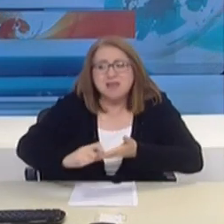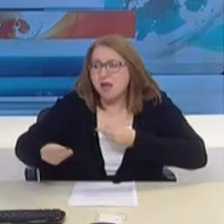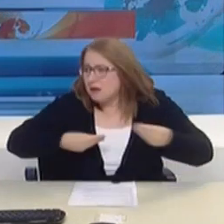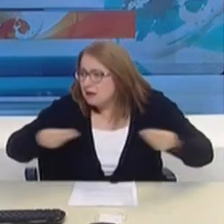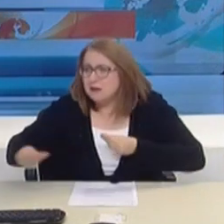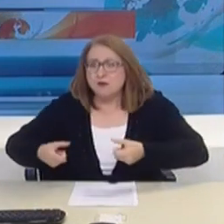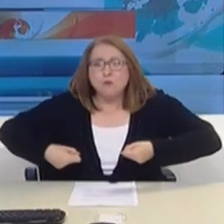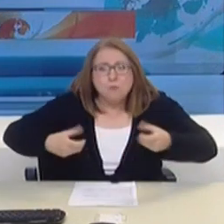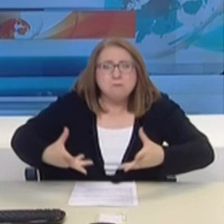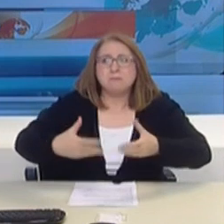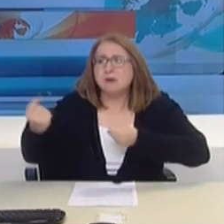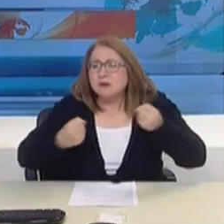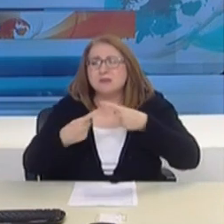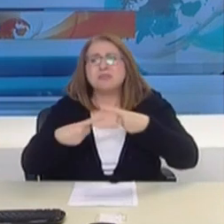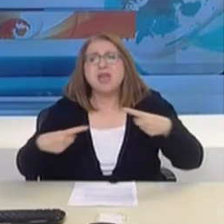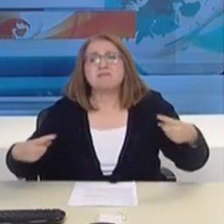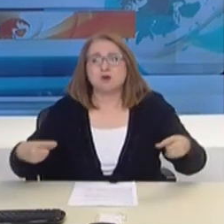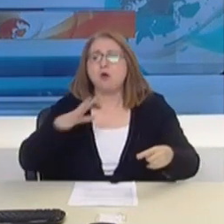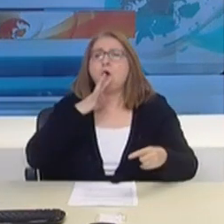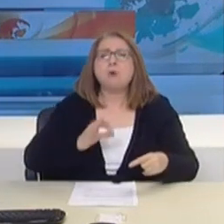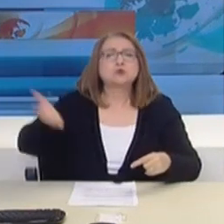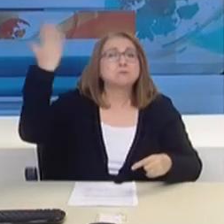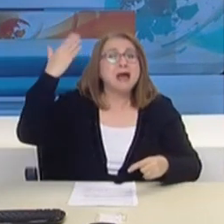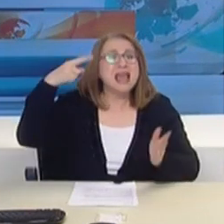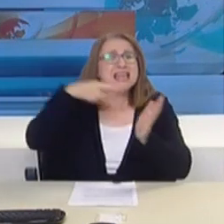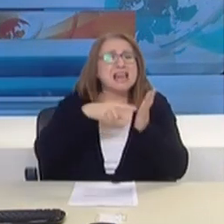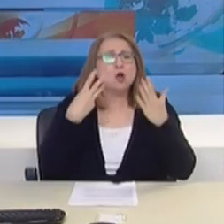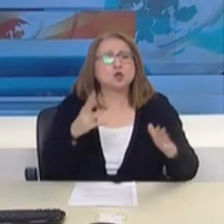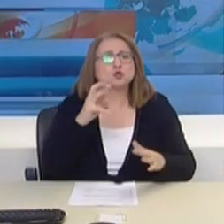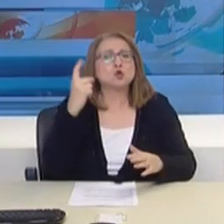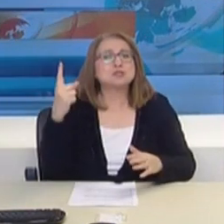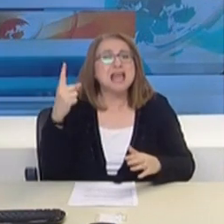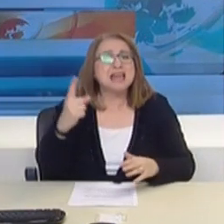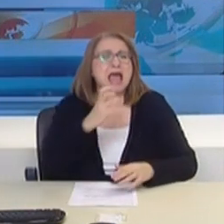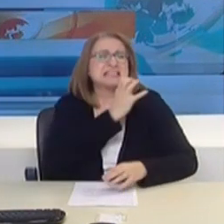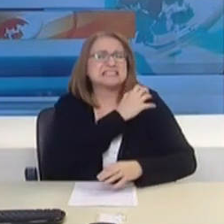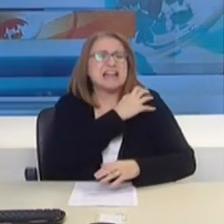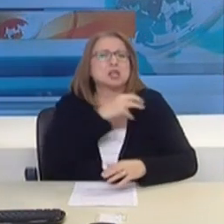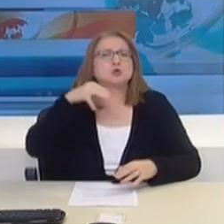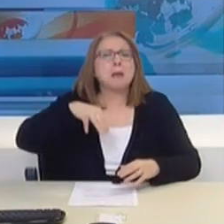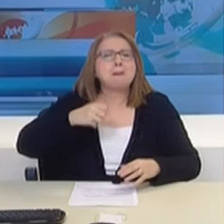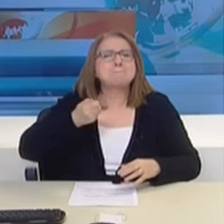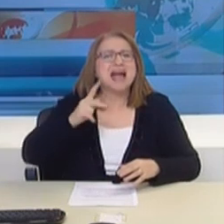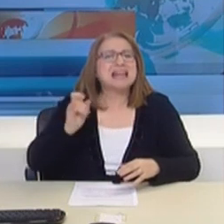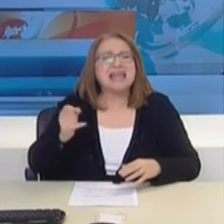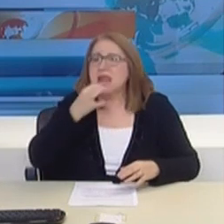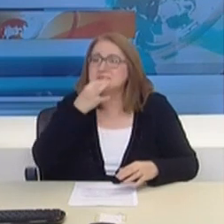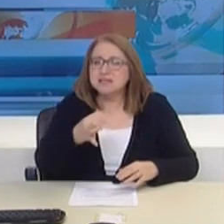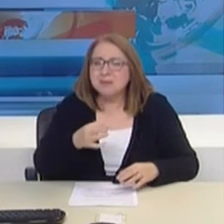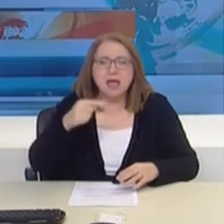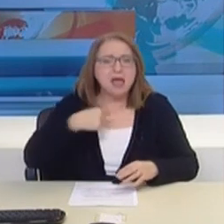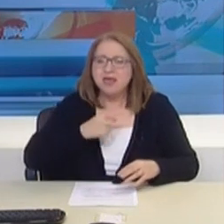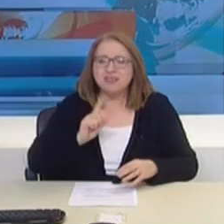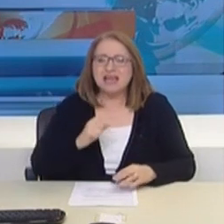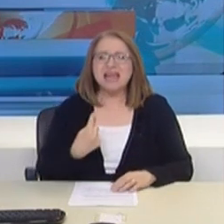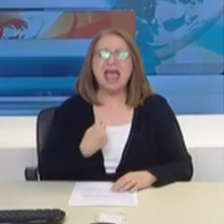η στιγμή, όπως έλεγε ο Μακρυγιάννης, που είμαστε στο εμείς και όχι στο εγώ. Η αποστολή του Υπουργείου Υγείας